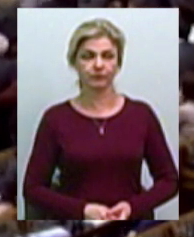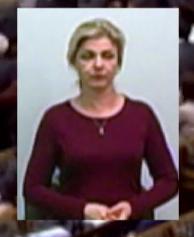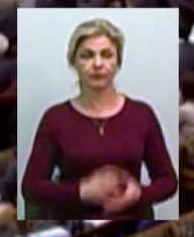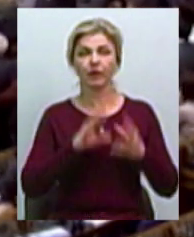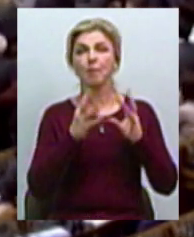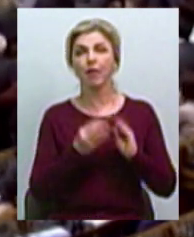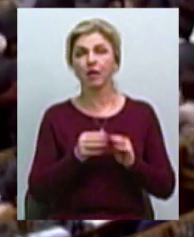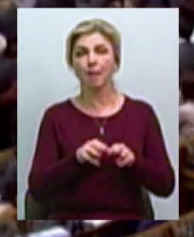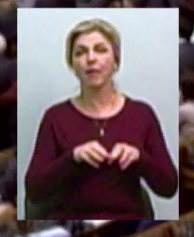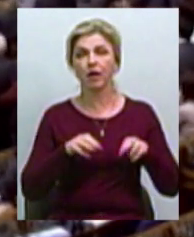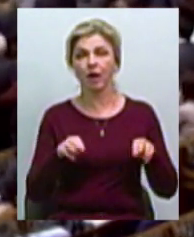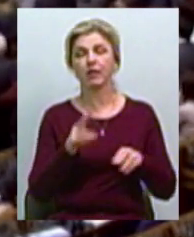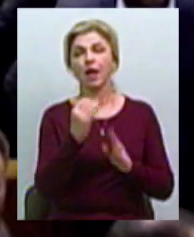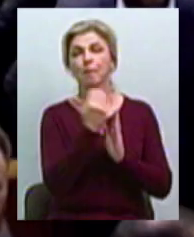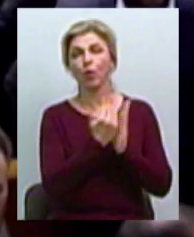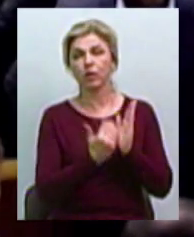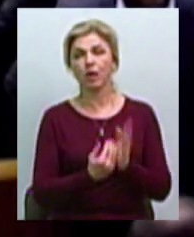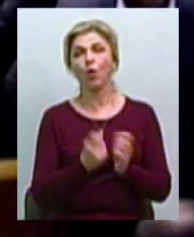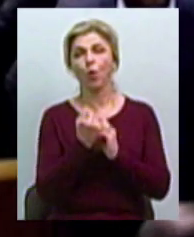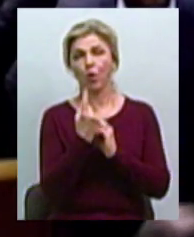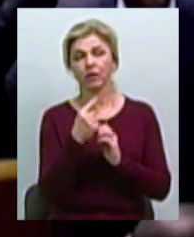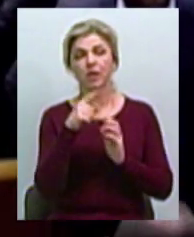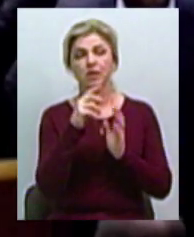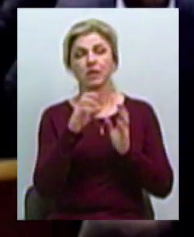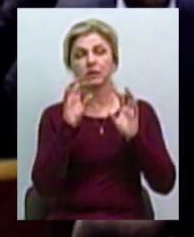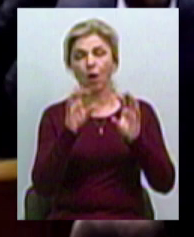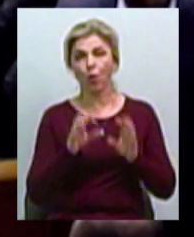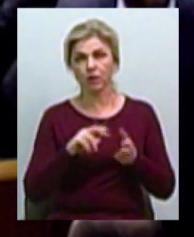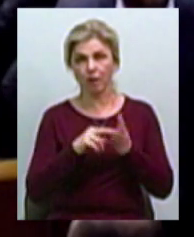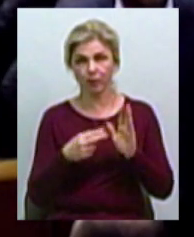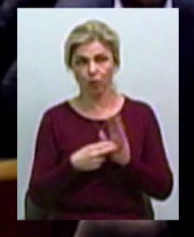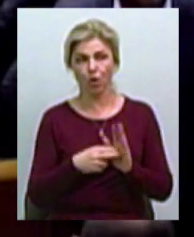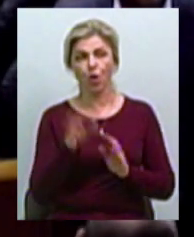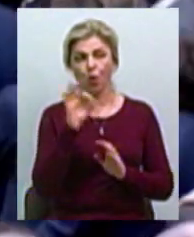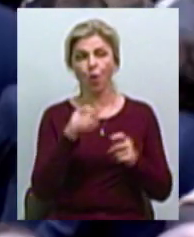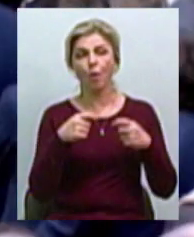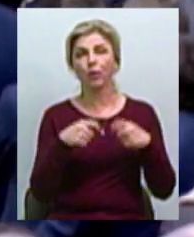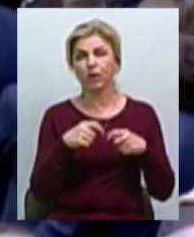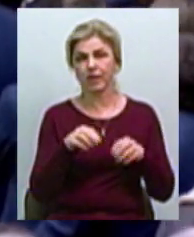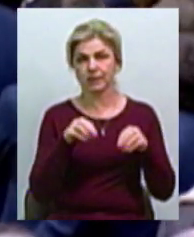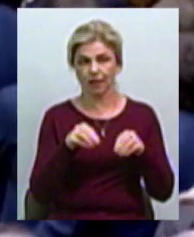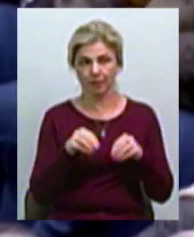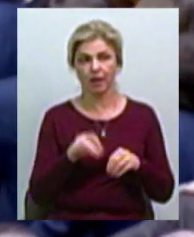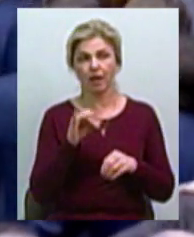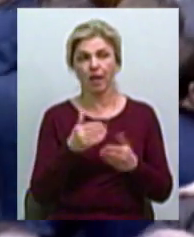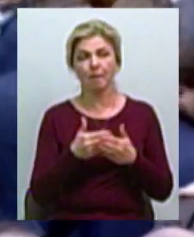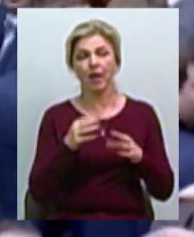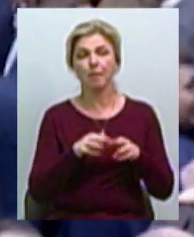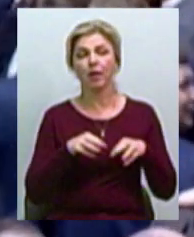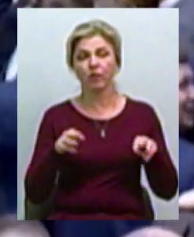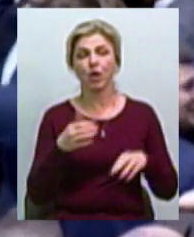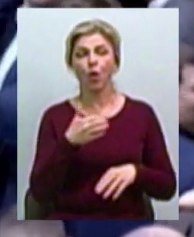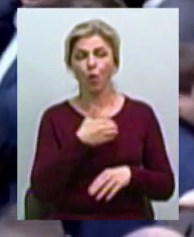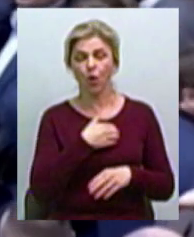Загалом у парламенті на порядку денному було 11 законопроєктів про відкритий ринок землі. Коли виступити перед парламентарями захотів